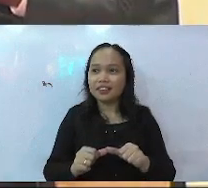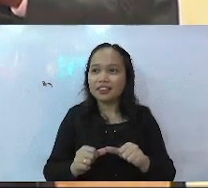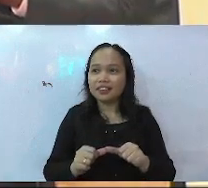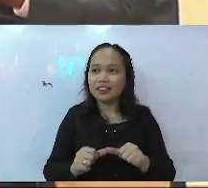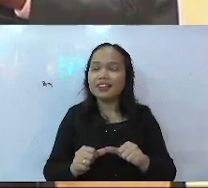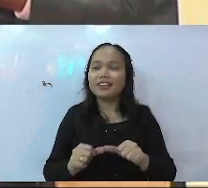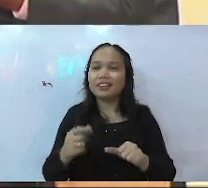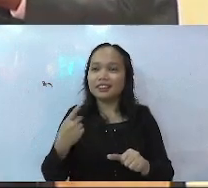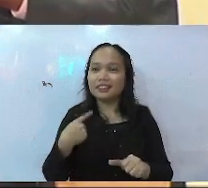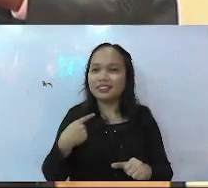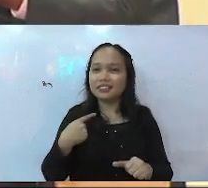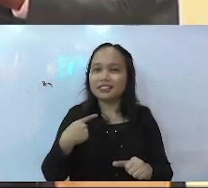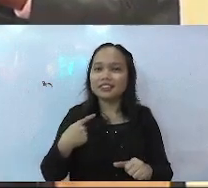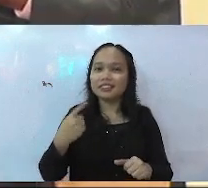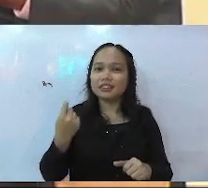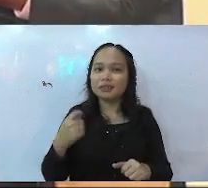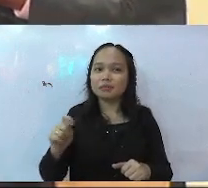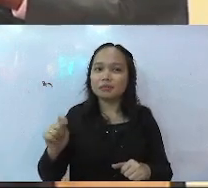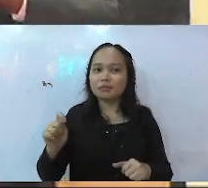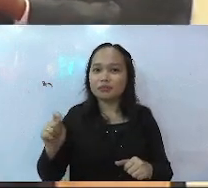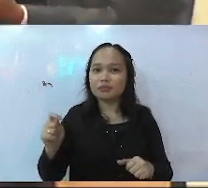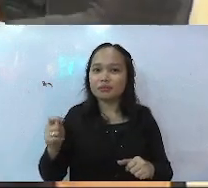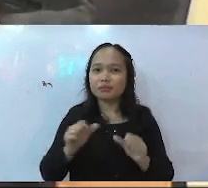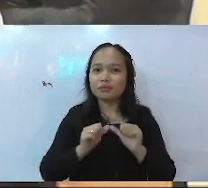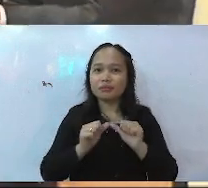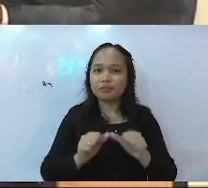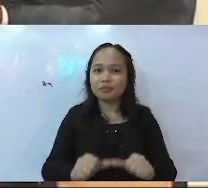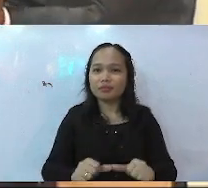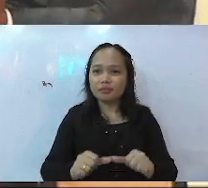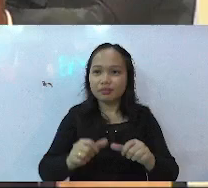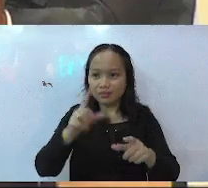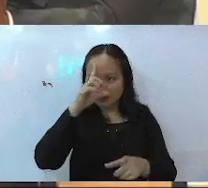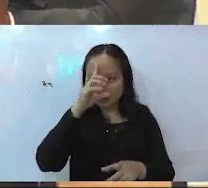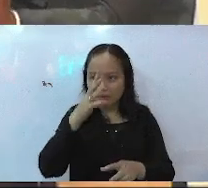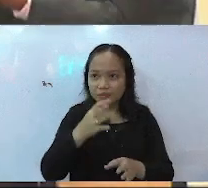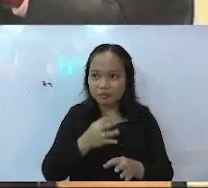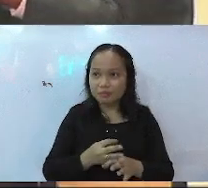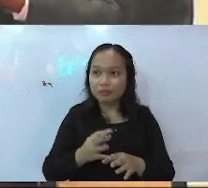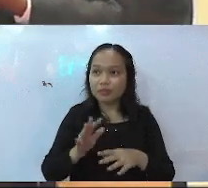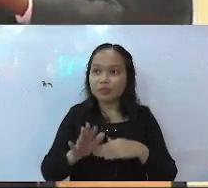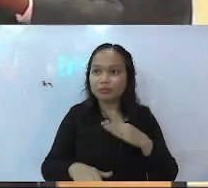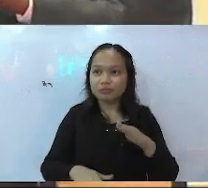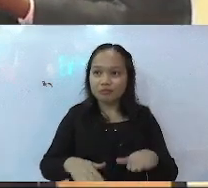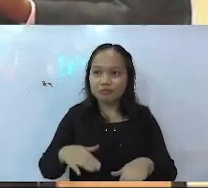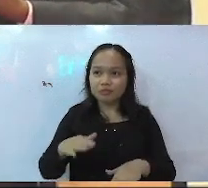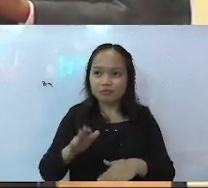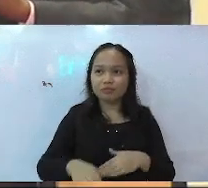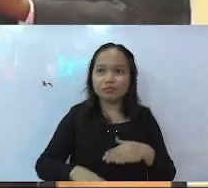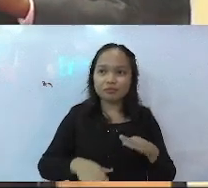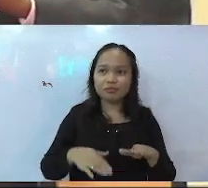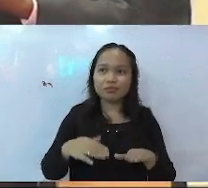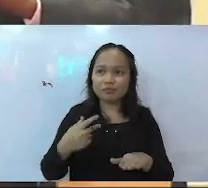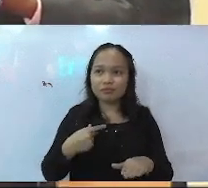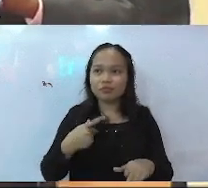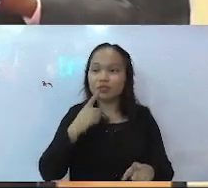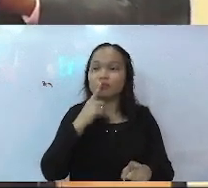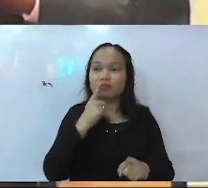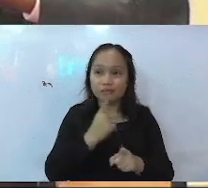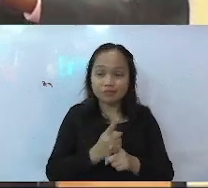kalakhan Ang dinadaan ay landas na